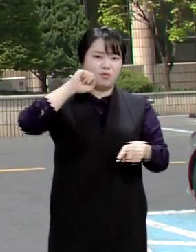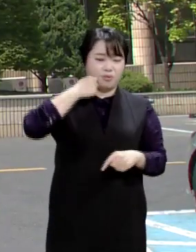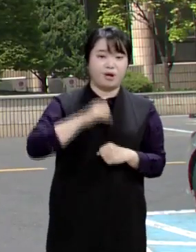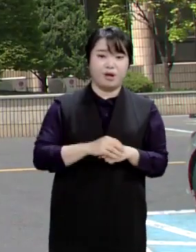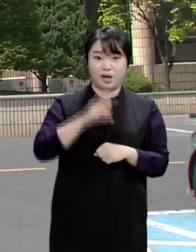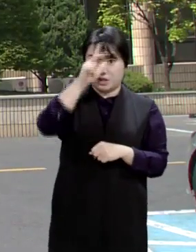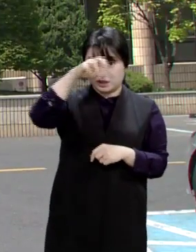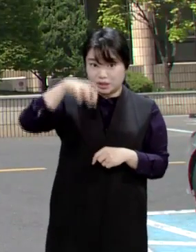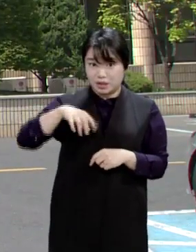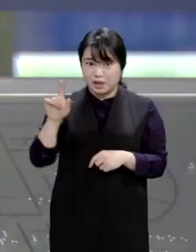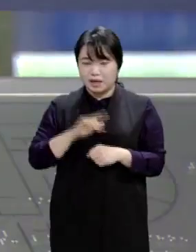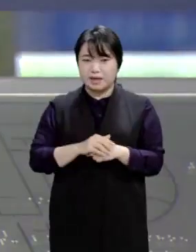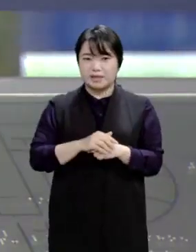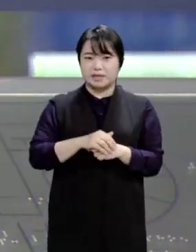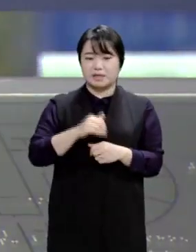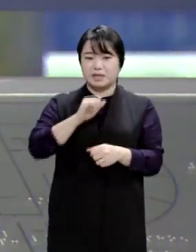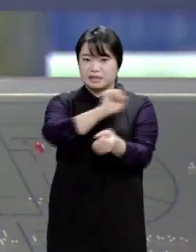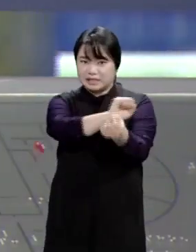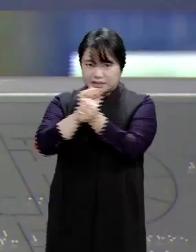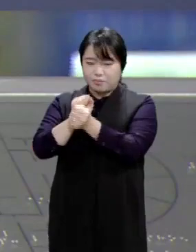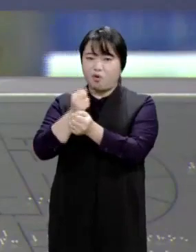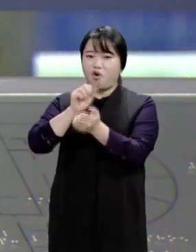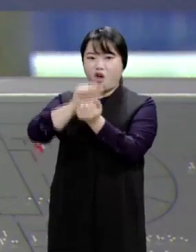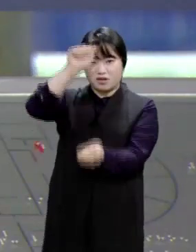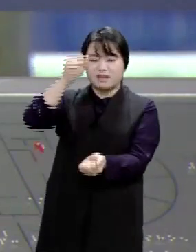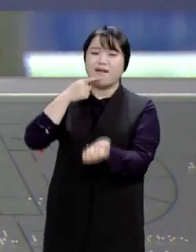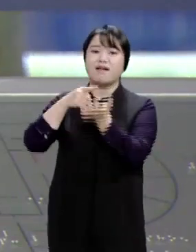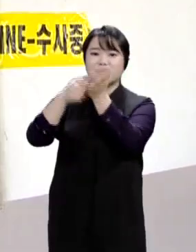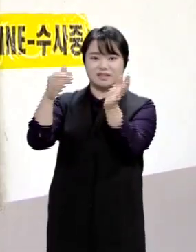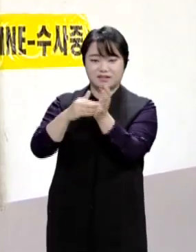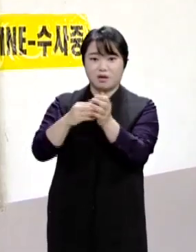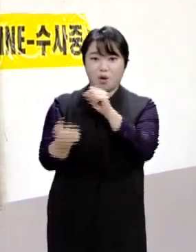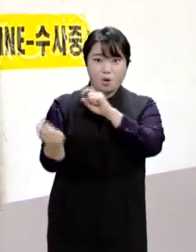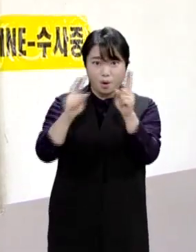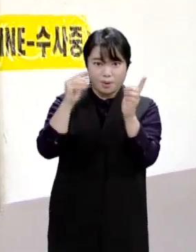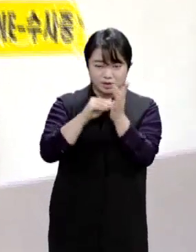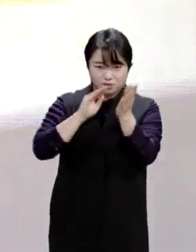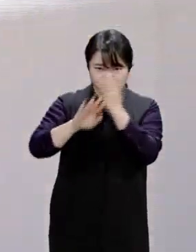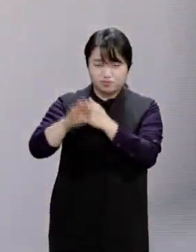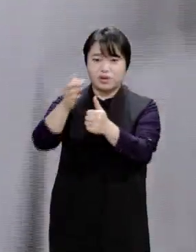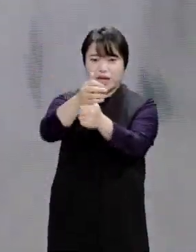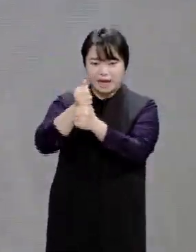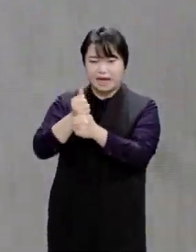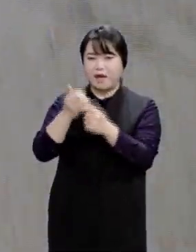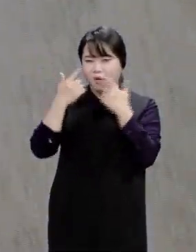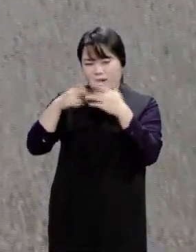현재 경찰은 A씨에 대해 체포영장을 신청하고 A씨가 회복하는 대로 신병을 확보해